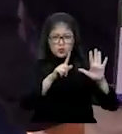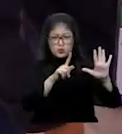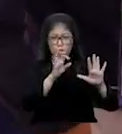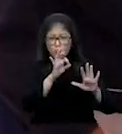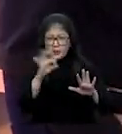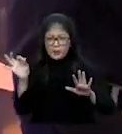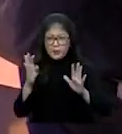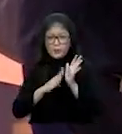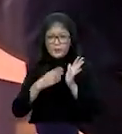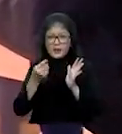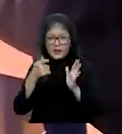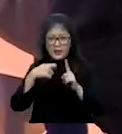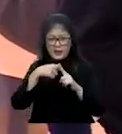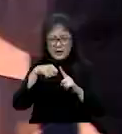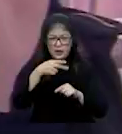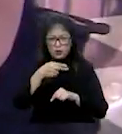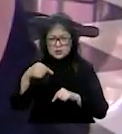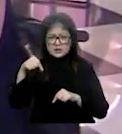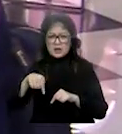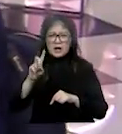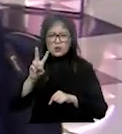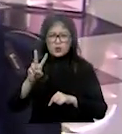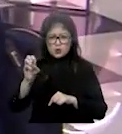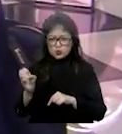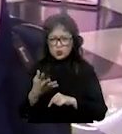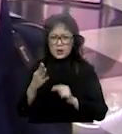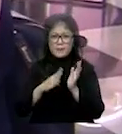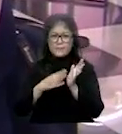tahun 2019 menjadi 2 juta merek terdaftar